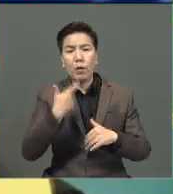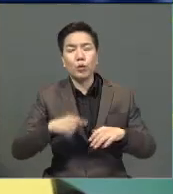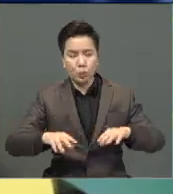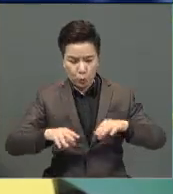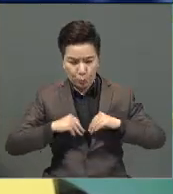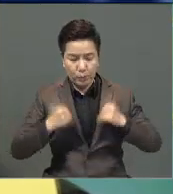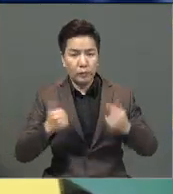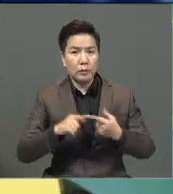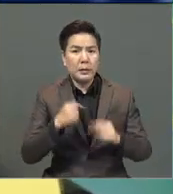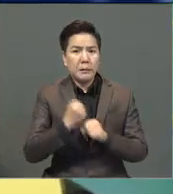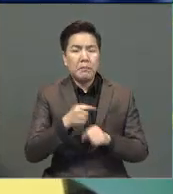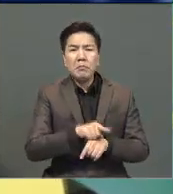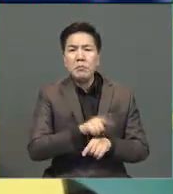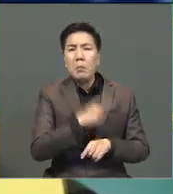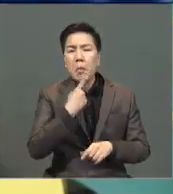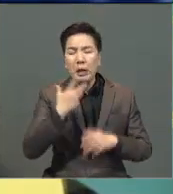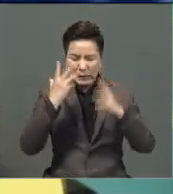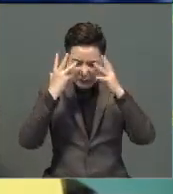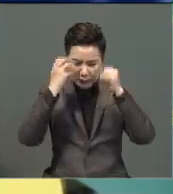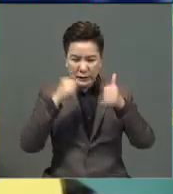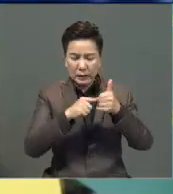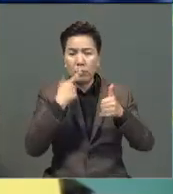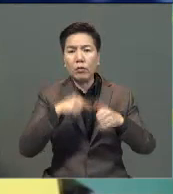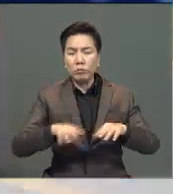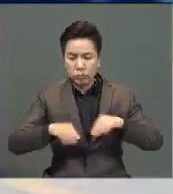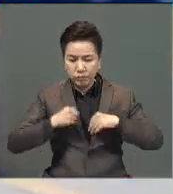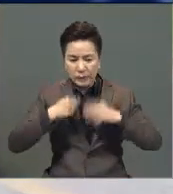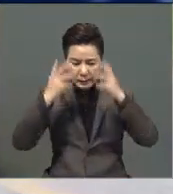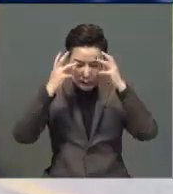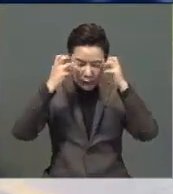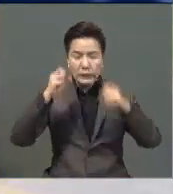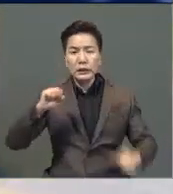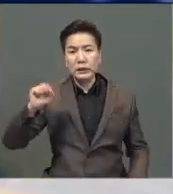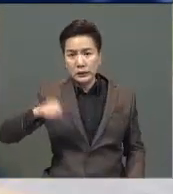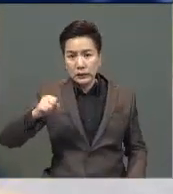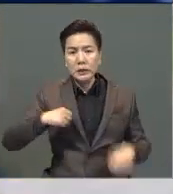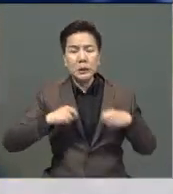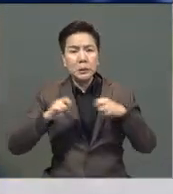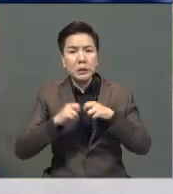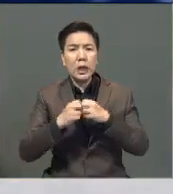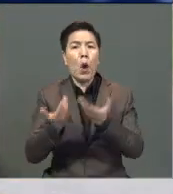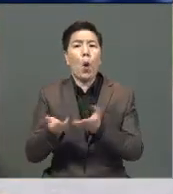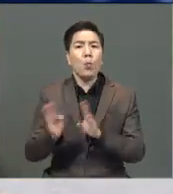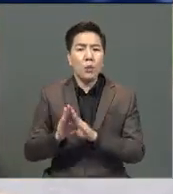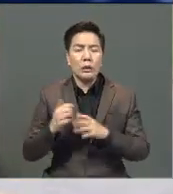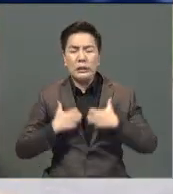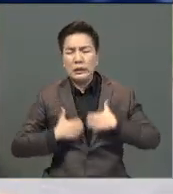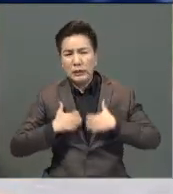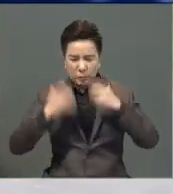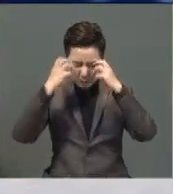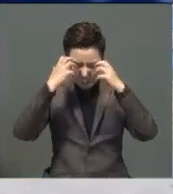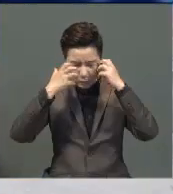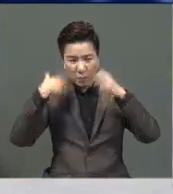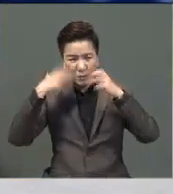รับนะคะว่ามีความเครียดอันนี้ผู้ก่อเหตุนะคะที่ยอมรับว่ามีความเครียดจากปัญหาครอบครัวจนเกิดอาการคุ้ม